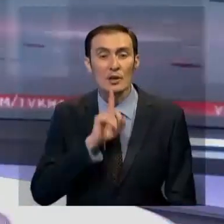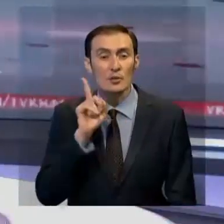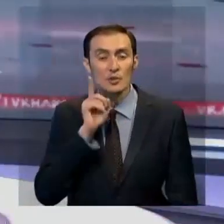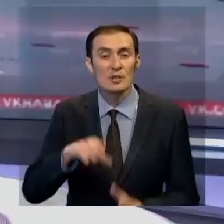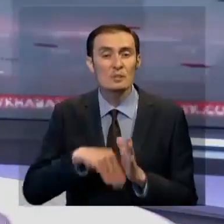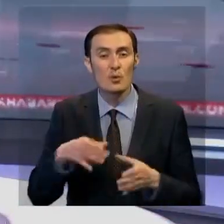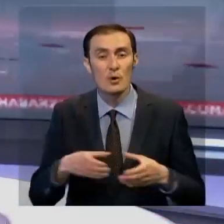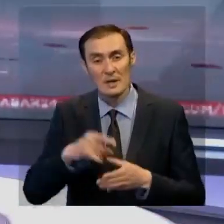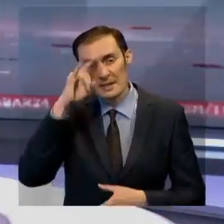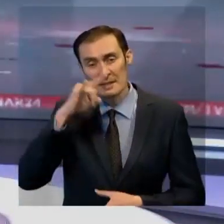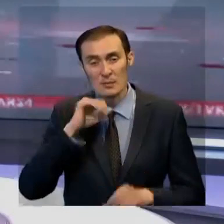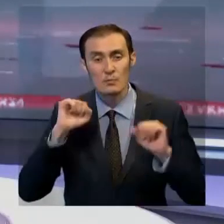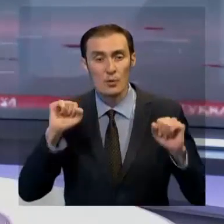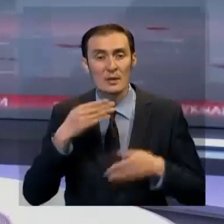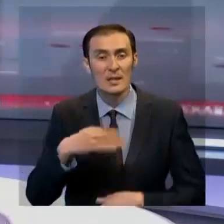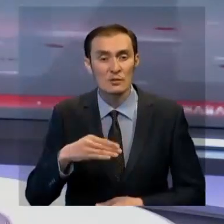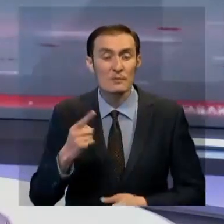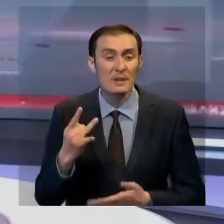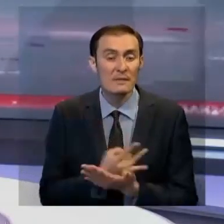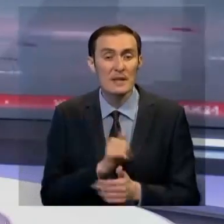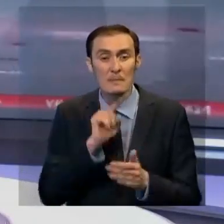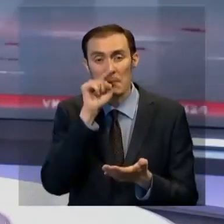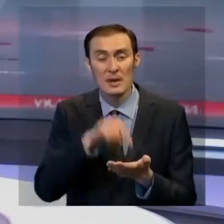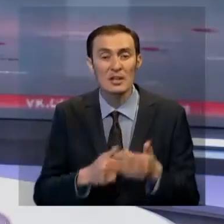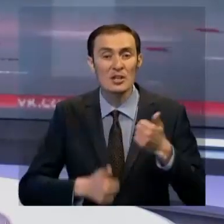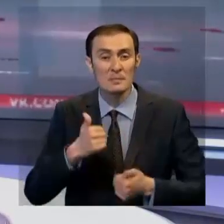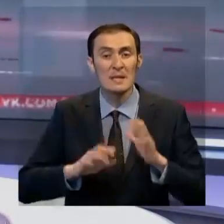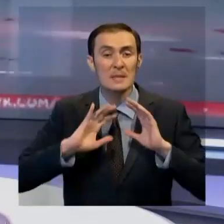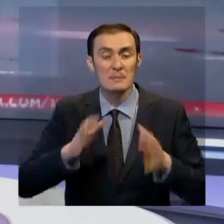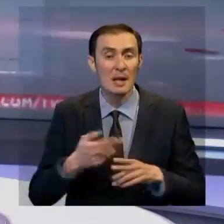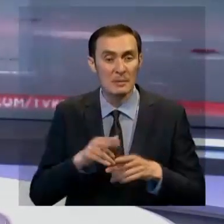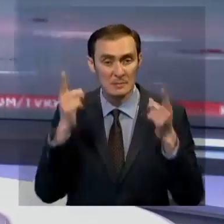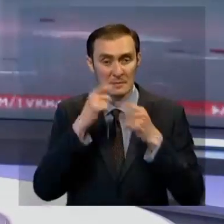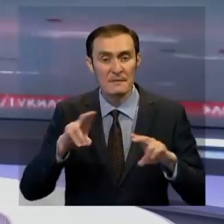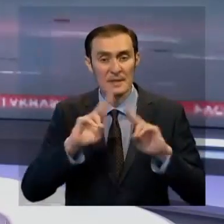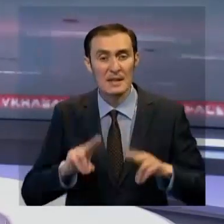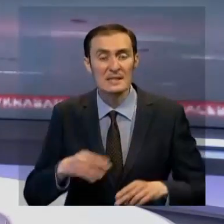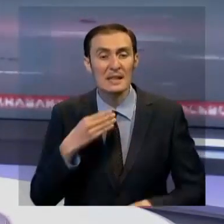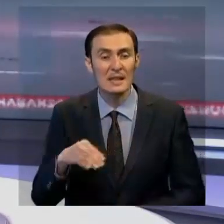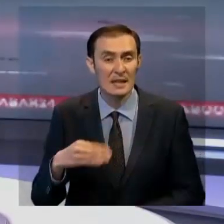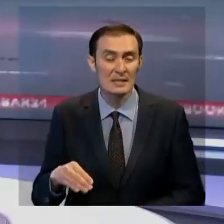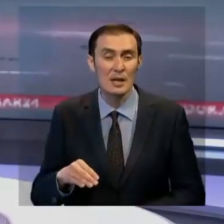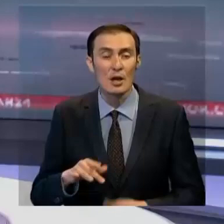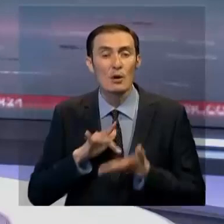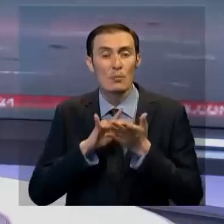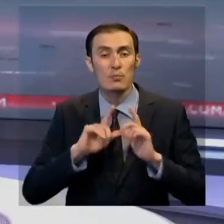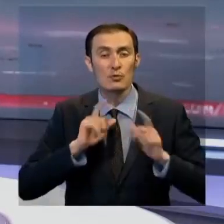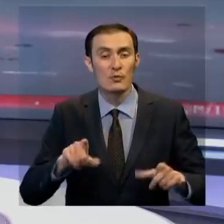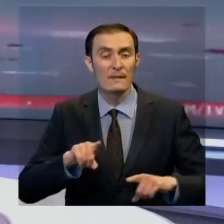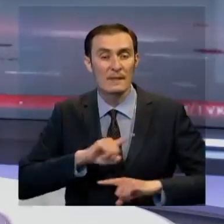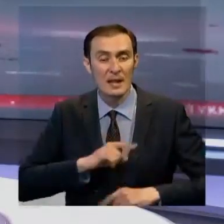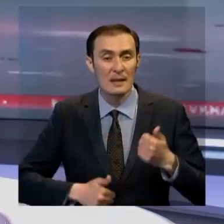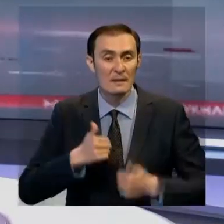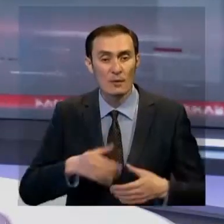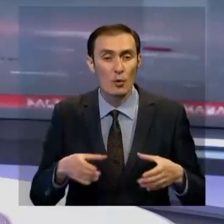Юношеская сборная Казахстана по теннису впервые пробилась на чемпионат мира. Об этом сообщили в Федерации тенниса. Путевку в финальный